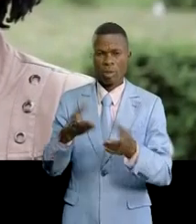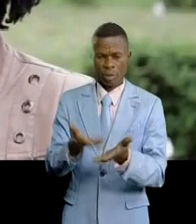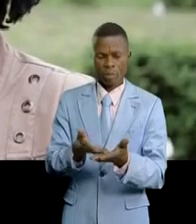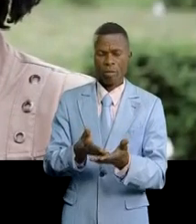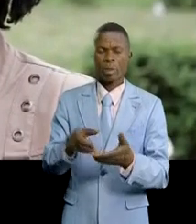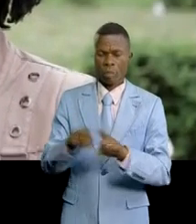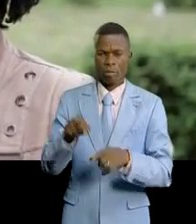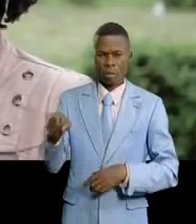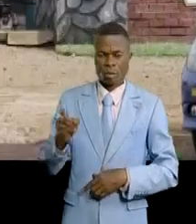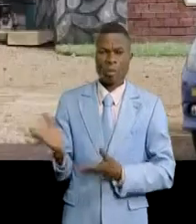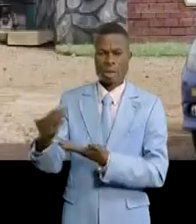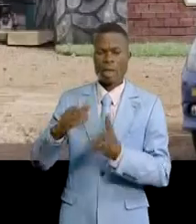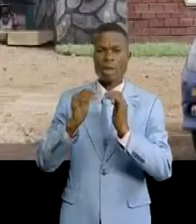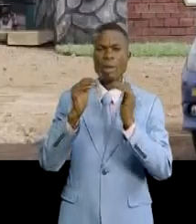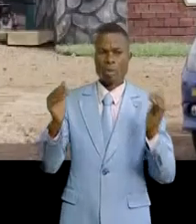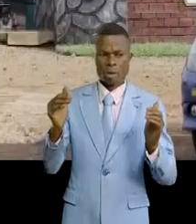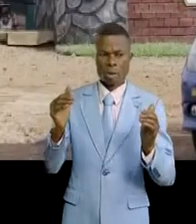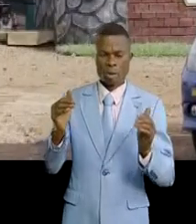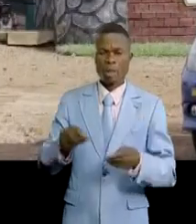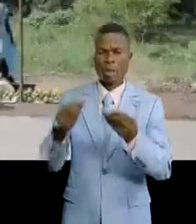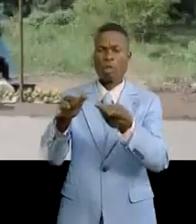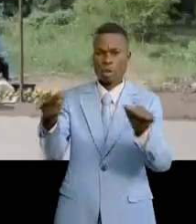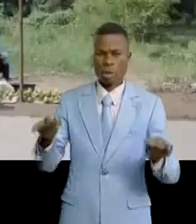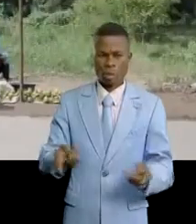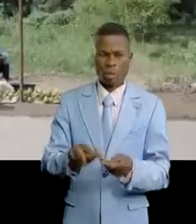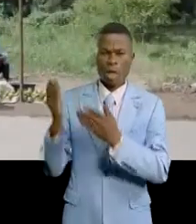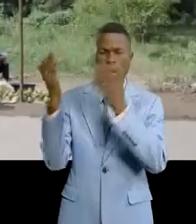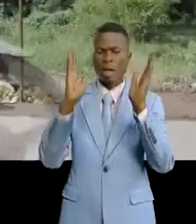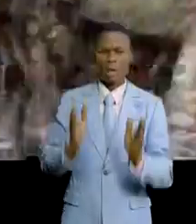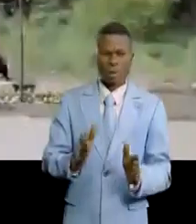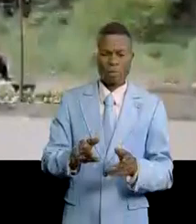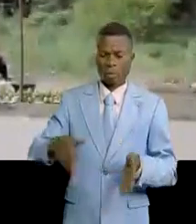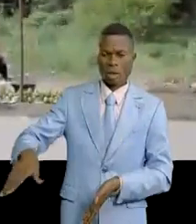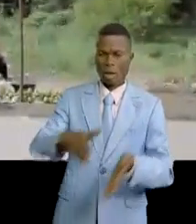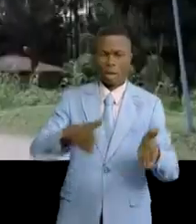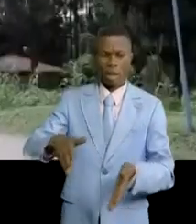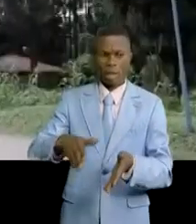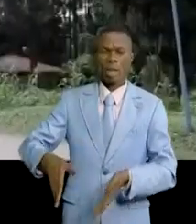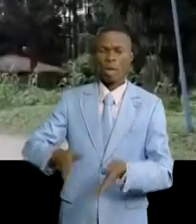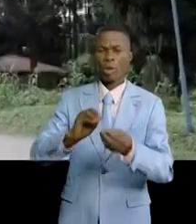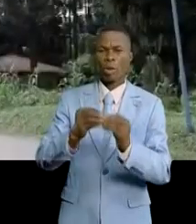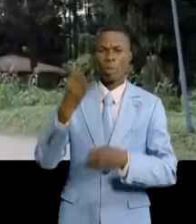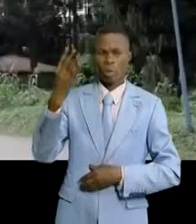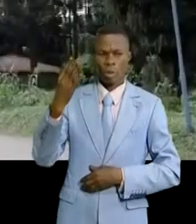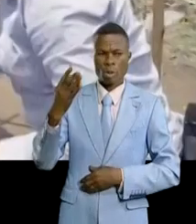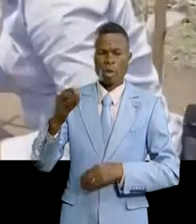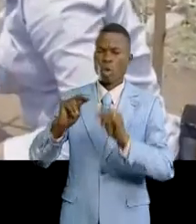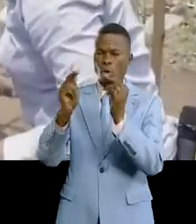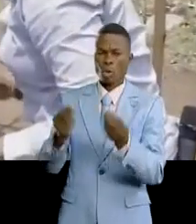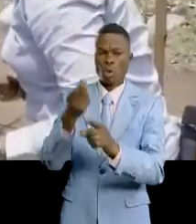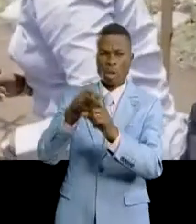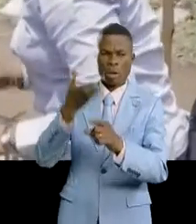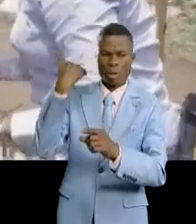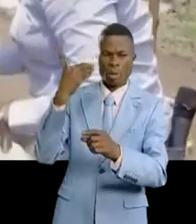de faire. Le retour de la paix laisse la place au petit commerce. Sur les abords de la RN4, il y a quelques mois, c'était